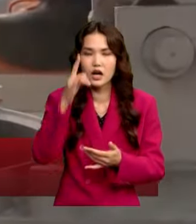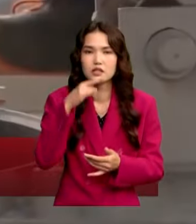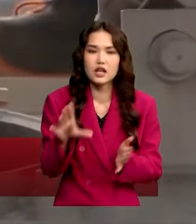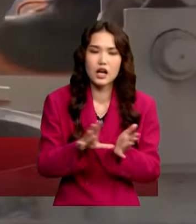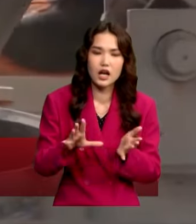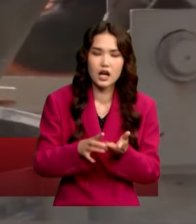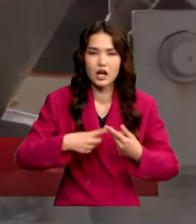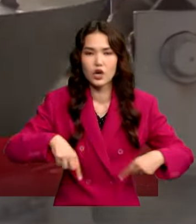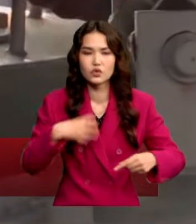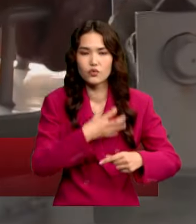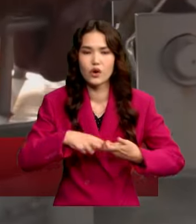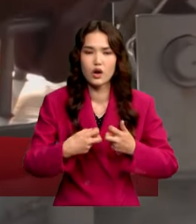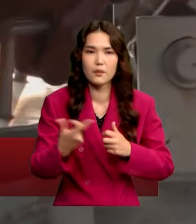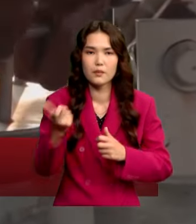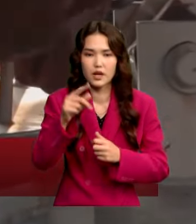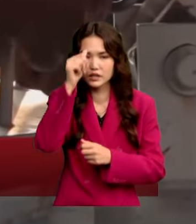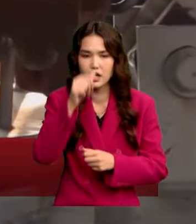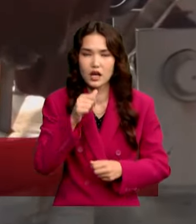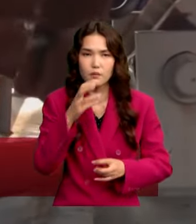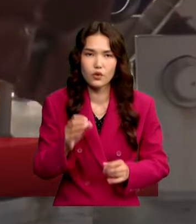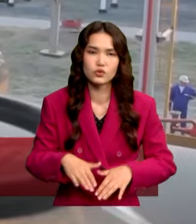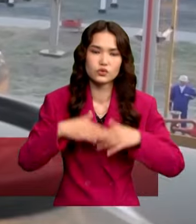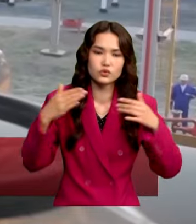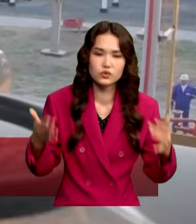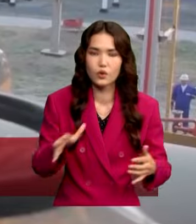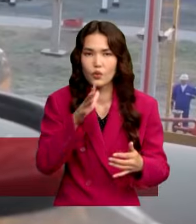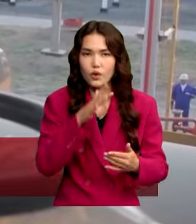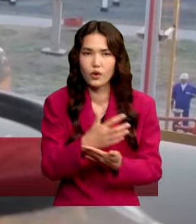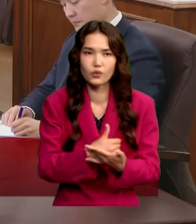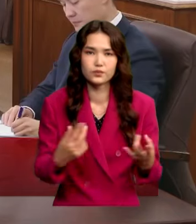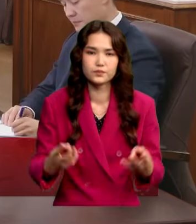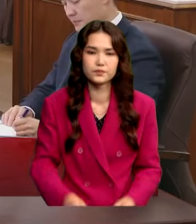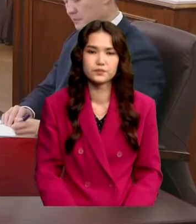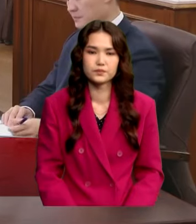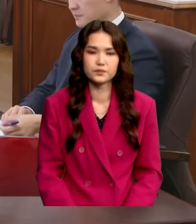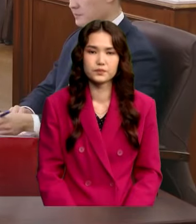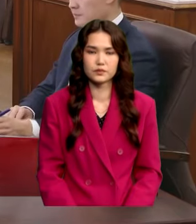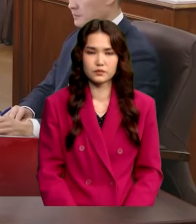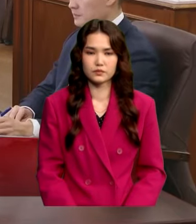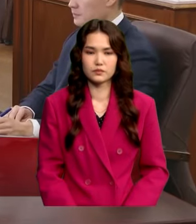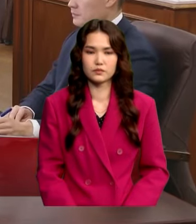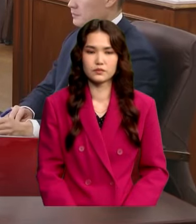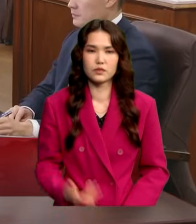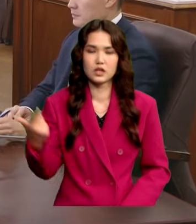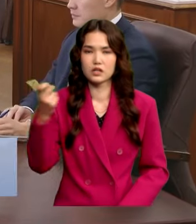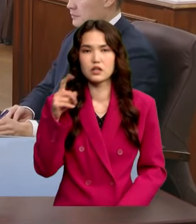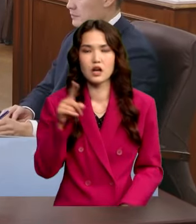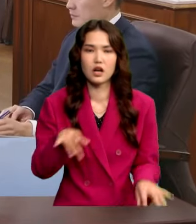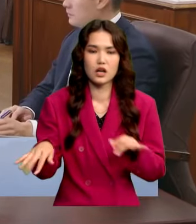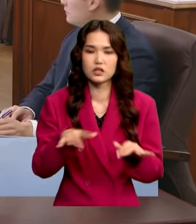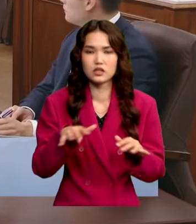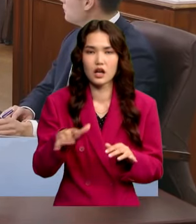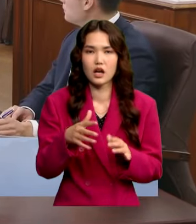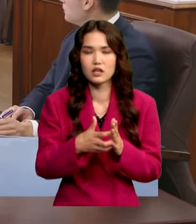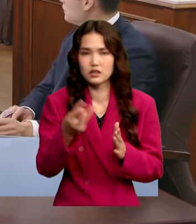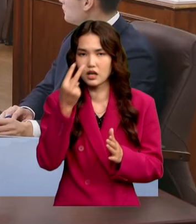энергетикасындағы жүйелі мәселелер газдандыру мерзімін одан әрі тежеу ықтимал. Газ өндіру мен өңдеу көлемінің ұлғаюына